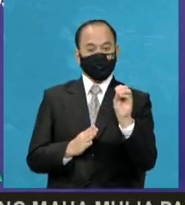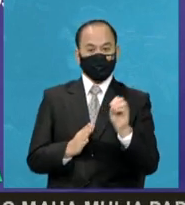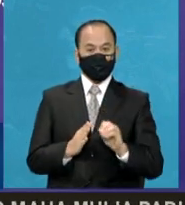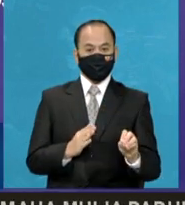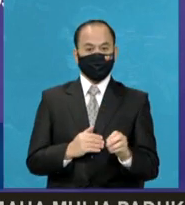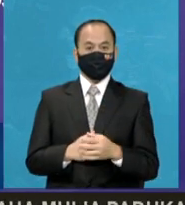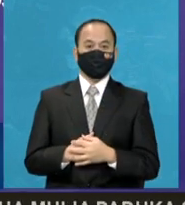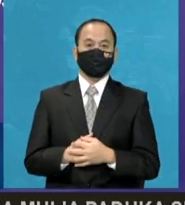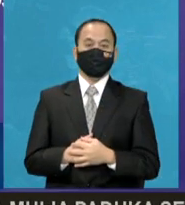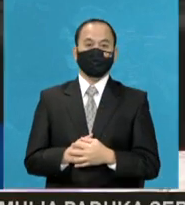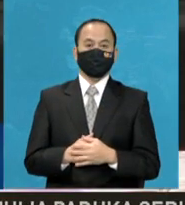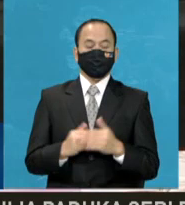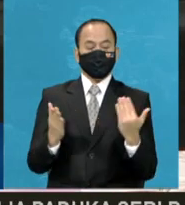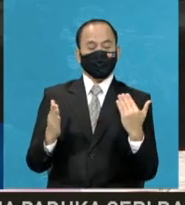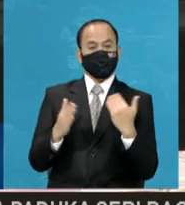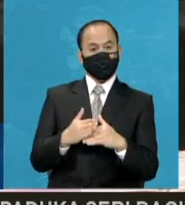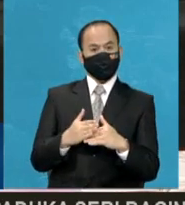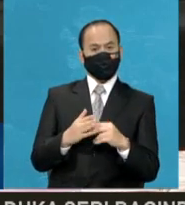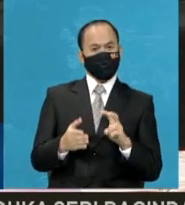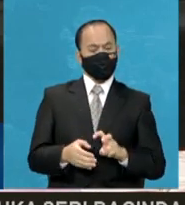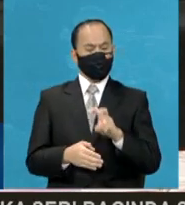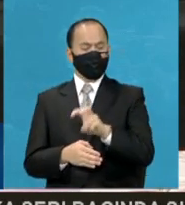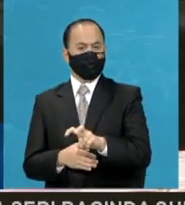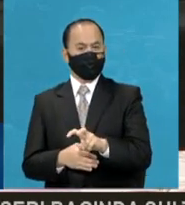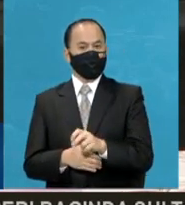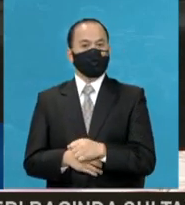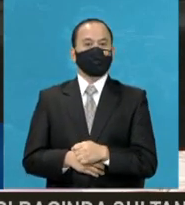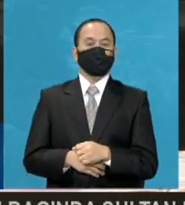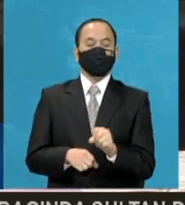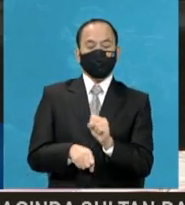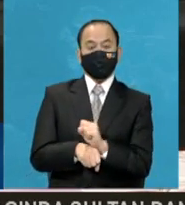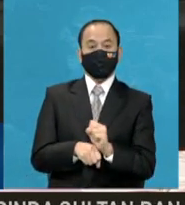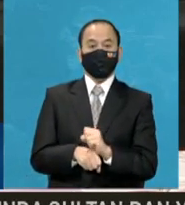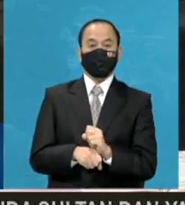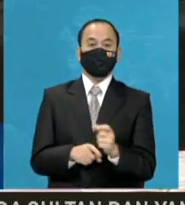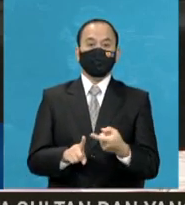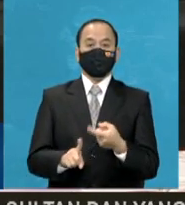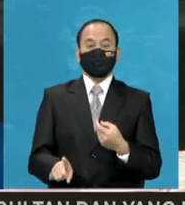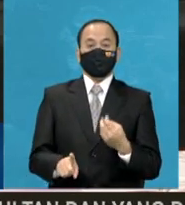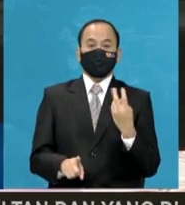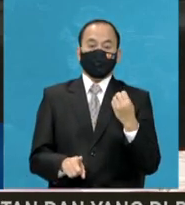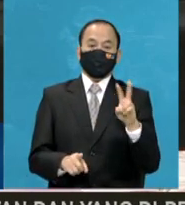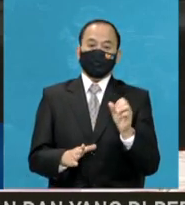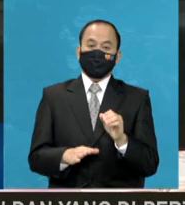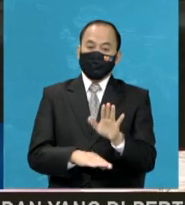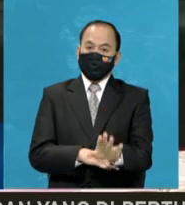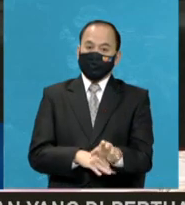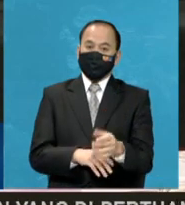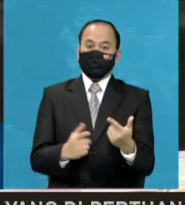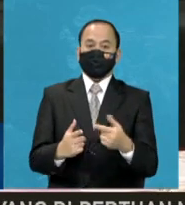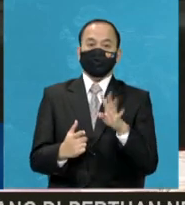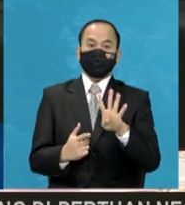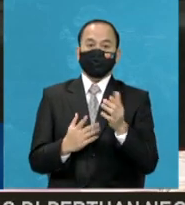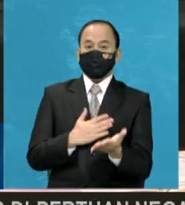Hai lagi seketan menggerakkan yang di jalan-jalan Kan dari jam 12.00 hingga empat pagi